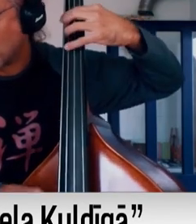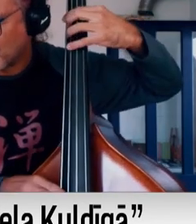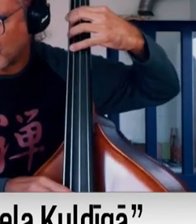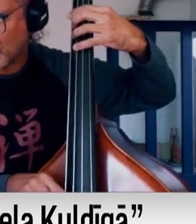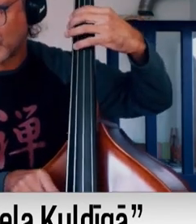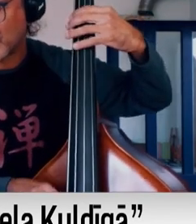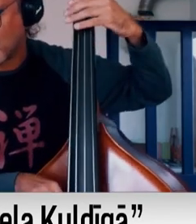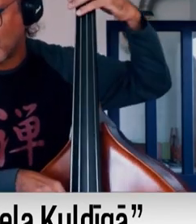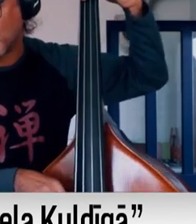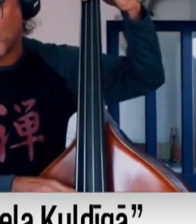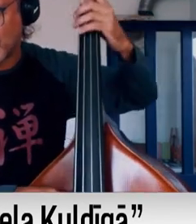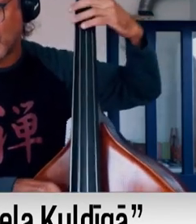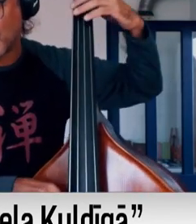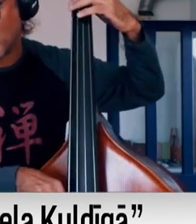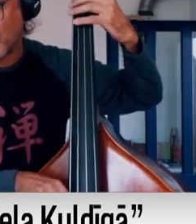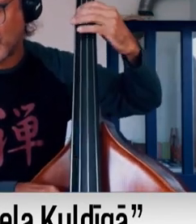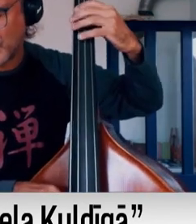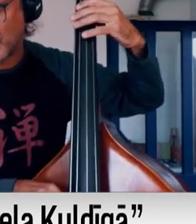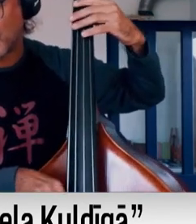sveces viesmiņā